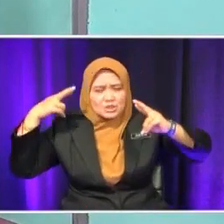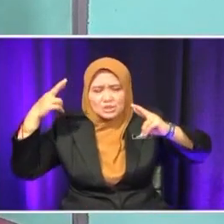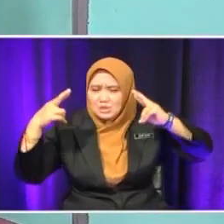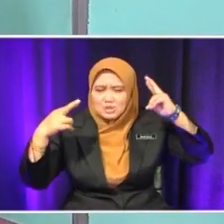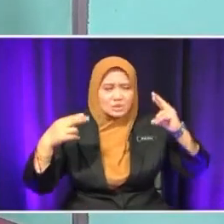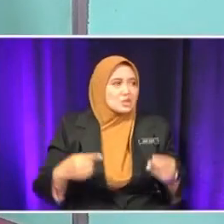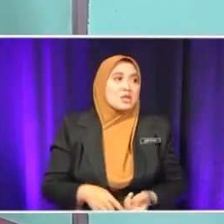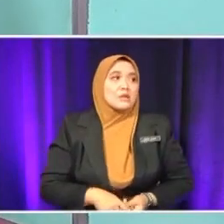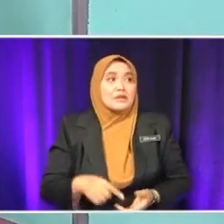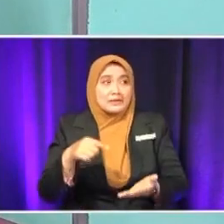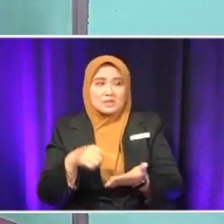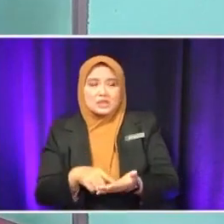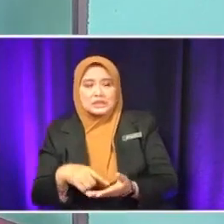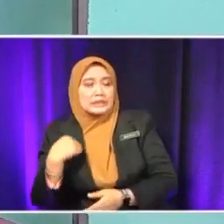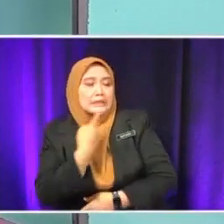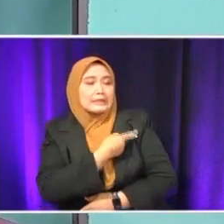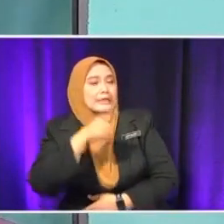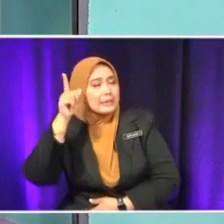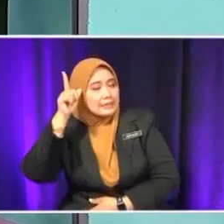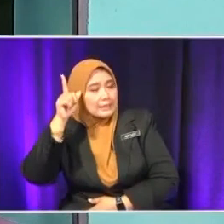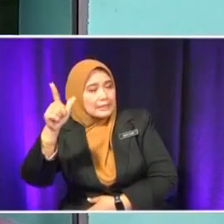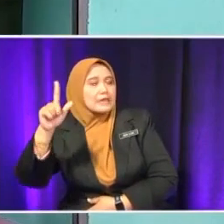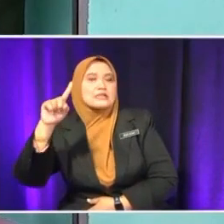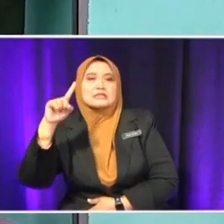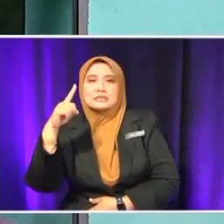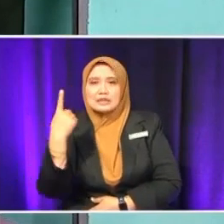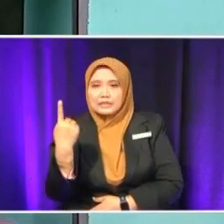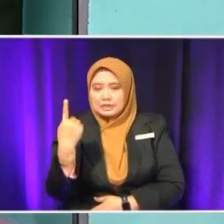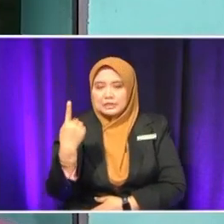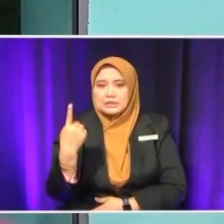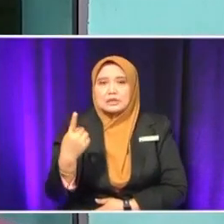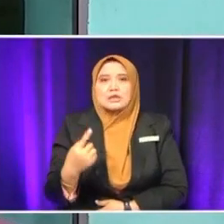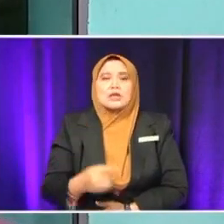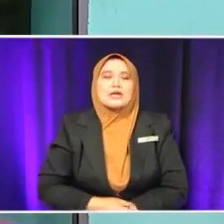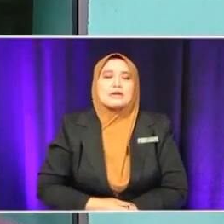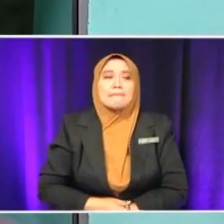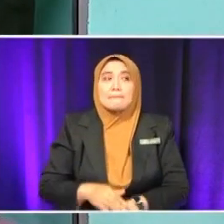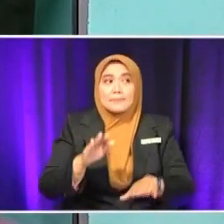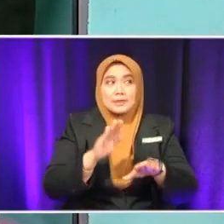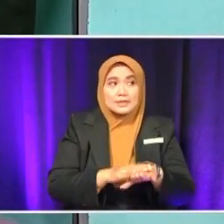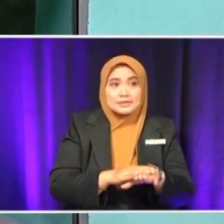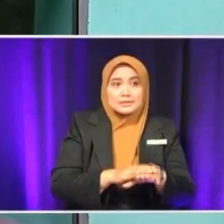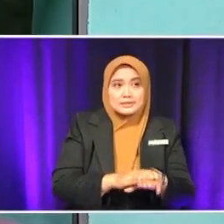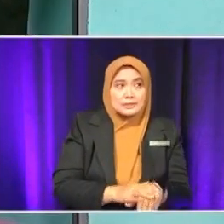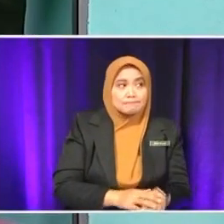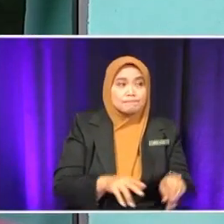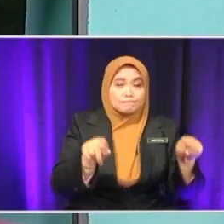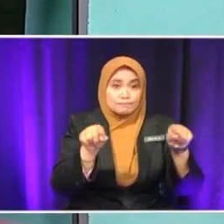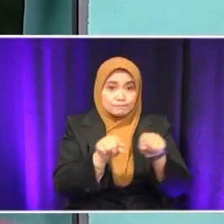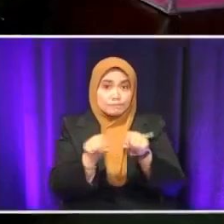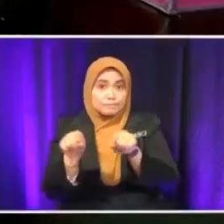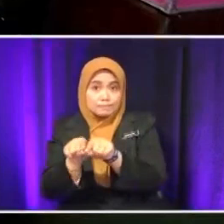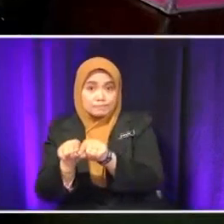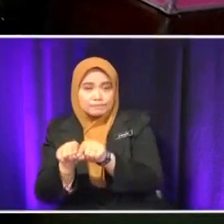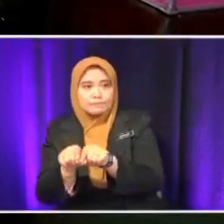kemudian. Ah, kita lihat okay. Sahaja pada pasangan-pasangan yang telah disediakan. Okey, baik. Okey semua, bersedia untuk yang